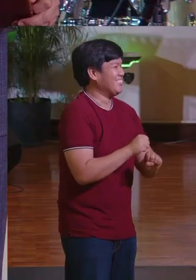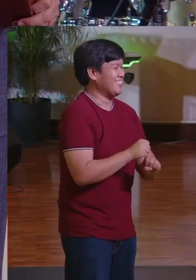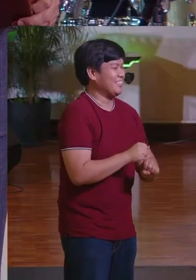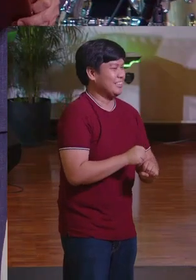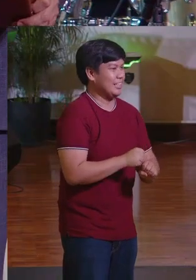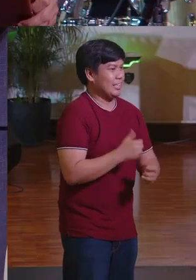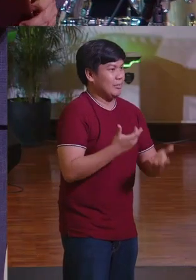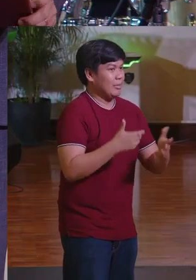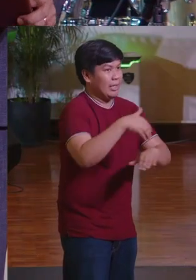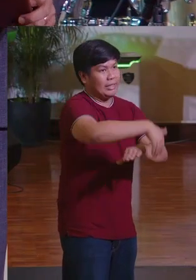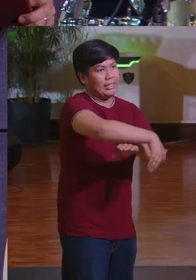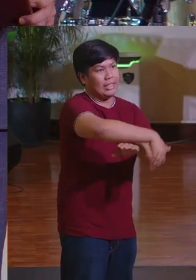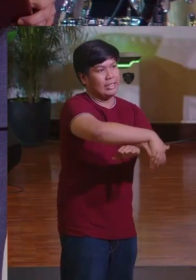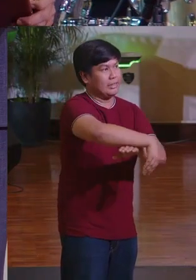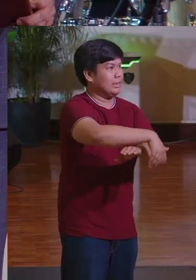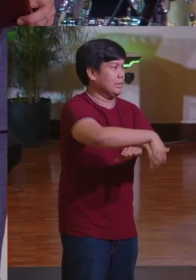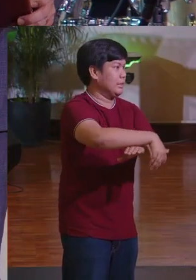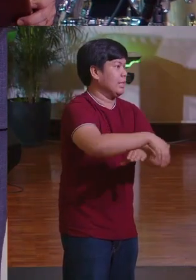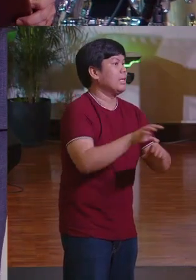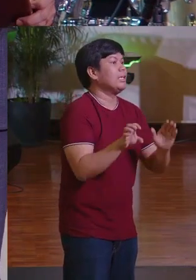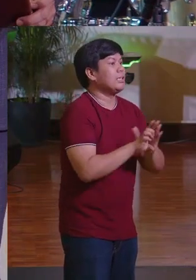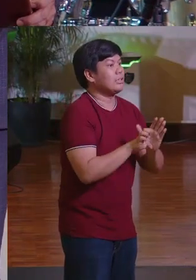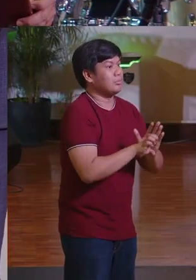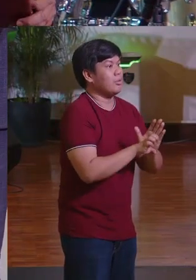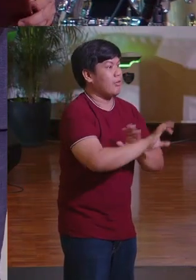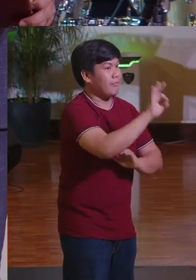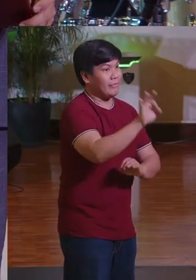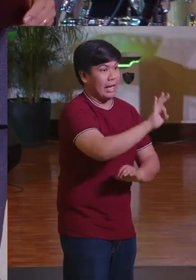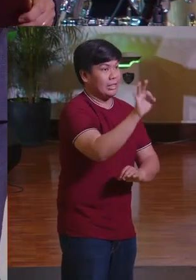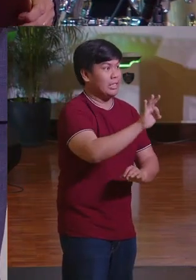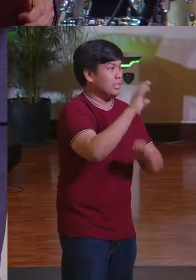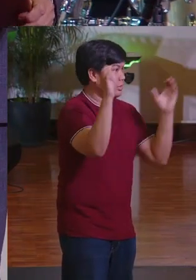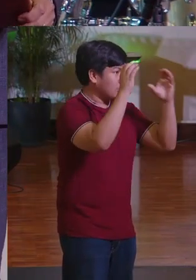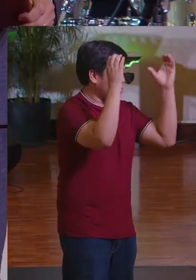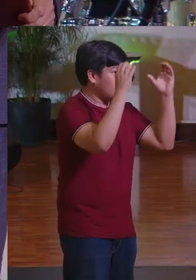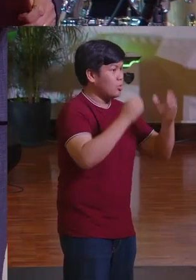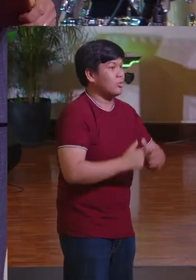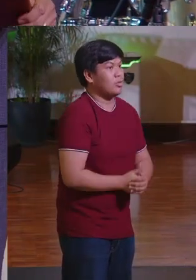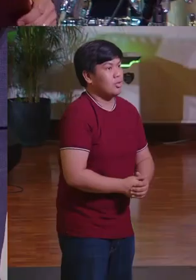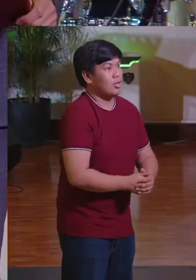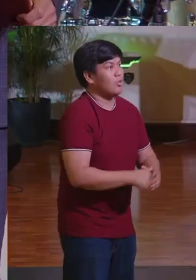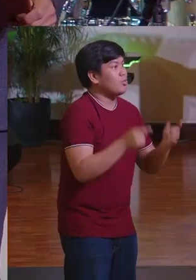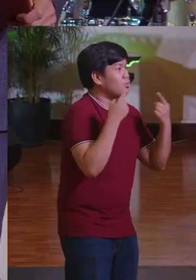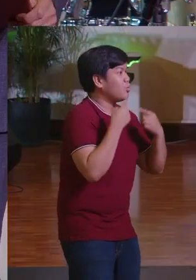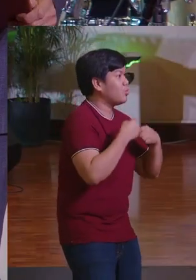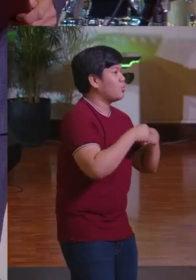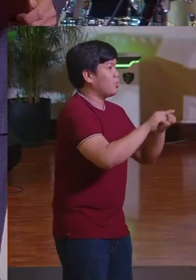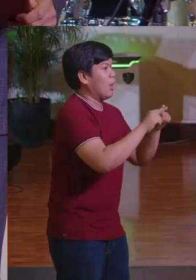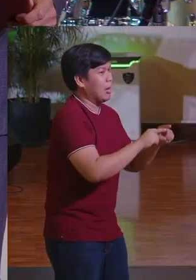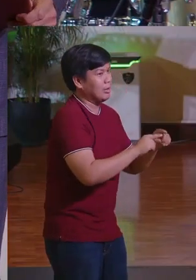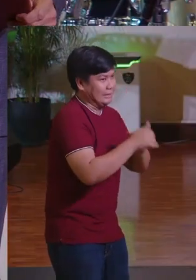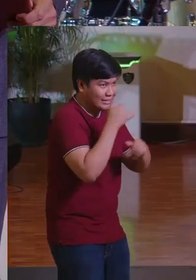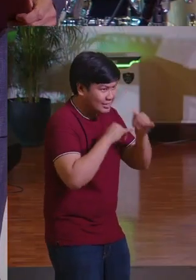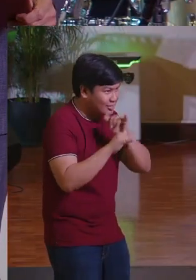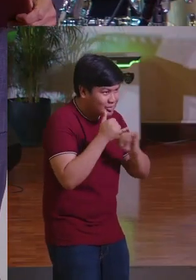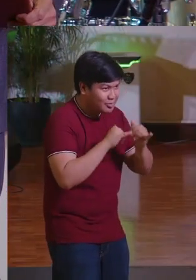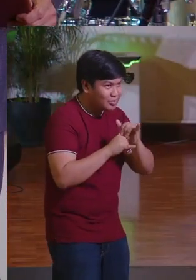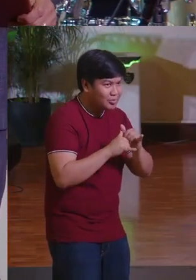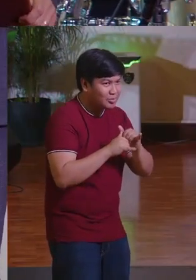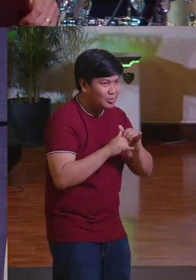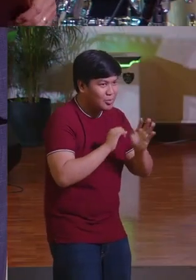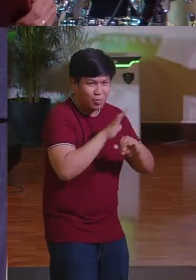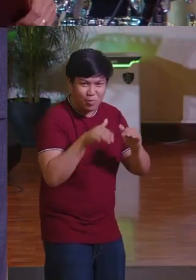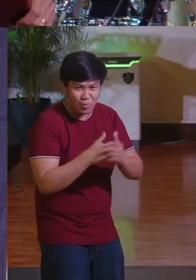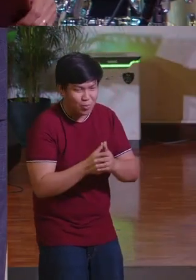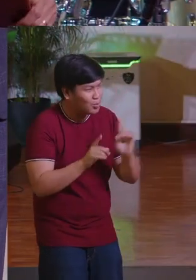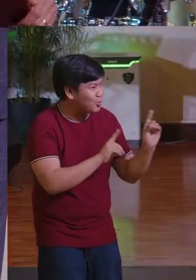May mga gabi po, madalas, lalo na pagka may biyernes o may selebrasyon, pupunta kami sa mga night gimmicks, ganyan. Lahat ng